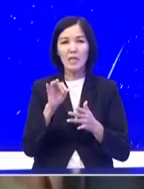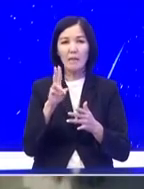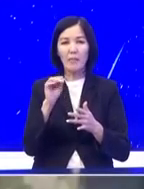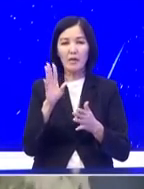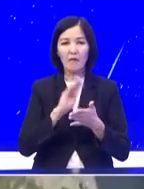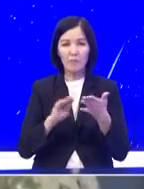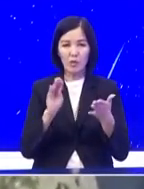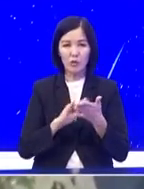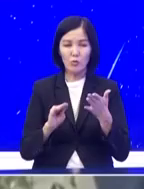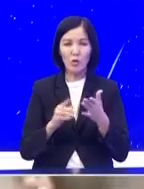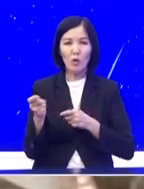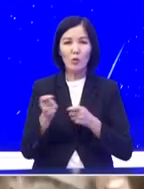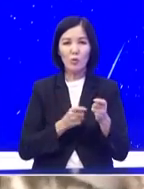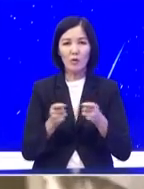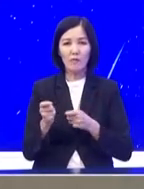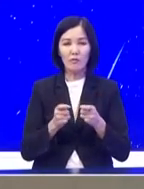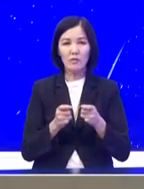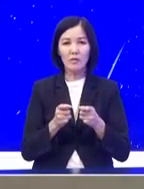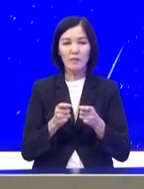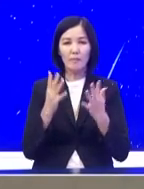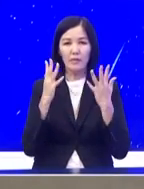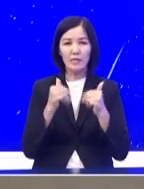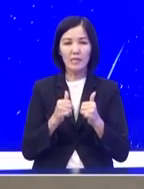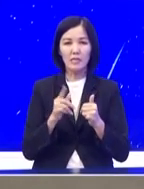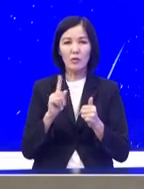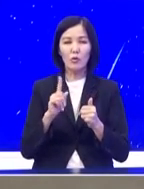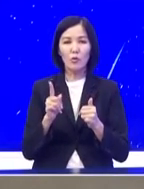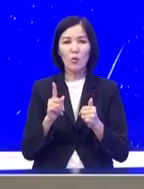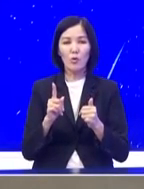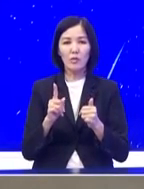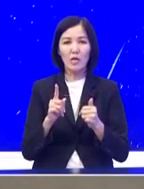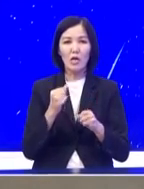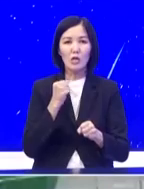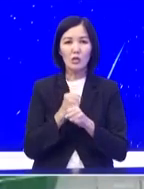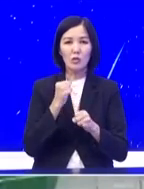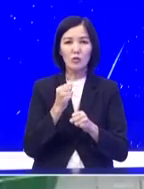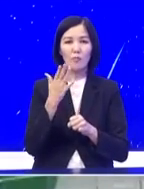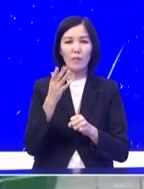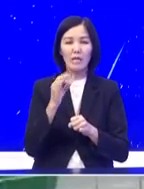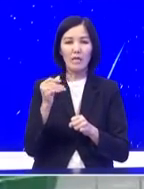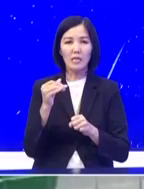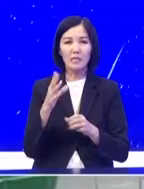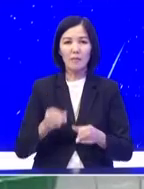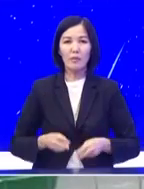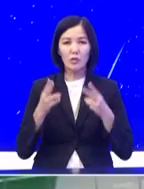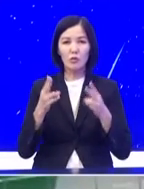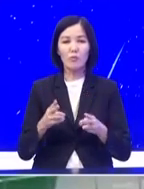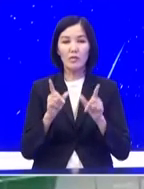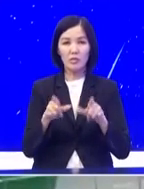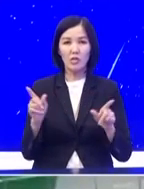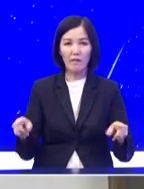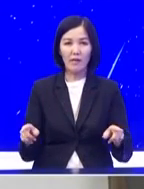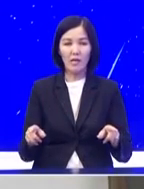разработчики. Руководствуются они статистикой. Те, кто жестоко относится к животным, в 5 раз чаще совершают преступления и в отношении